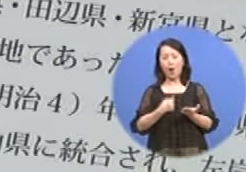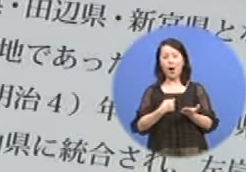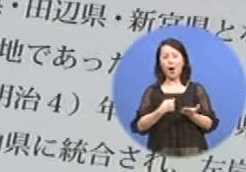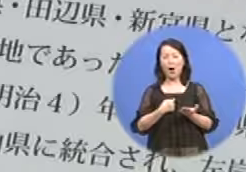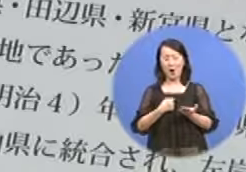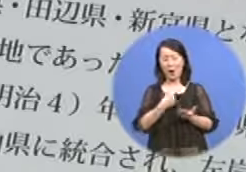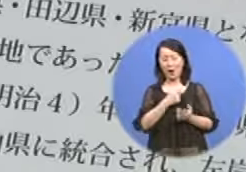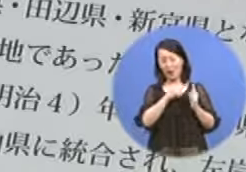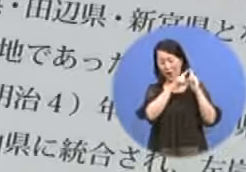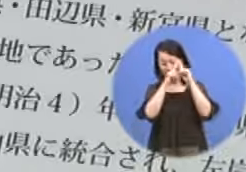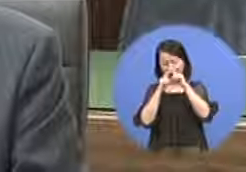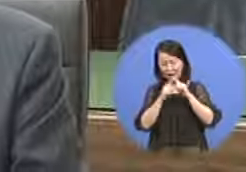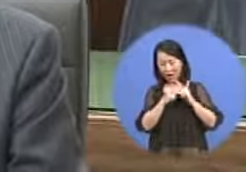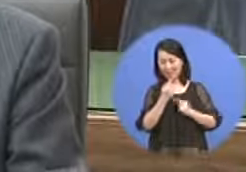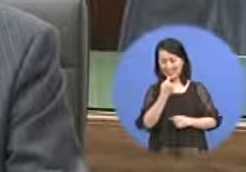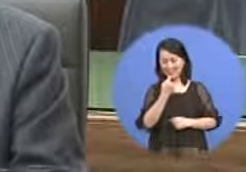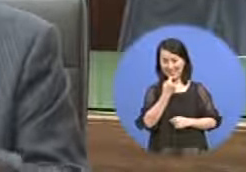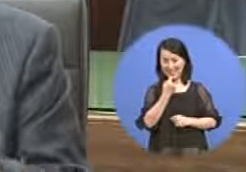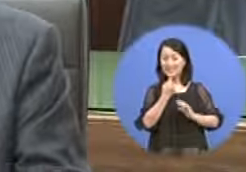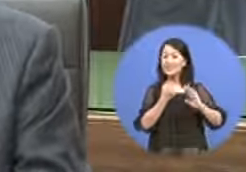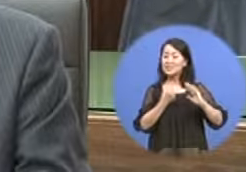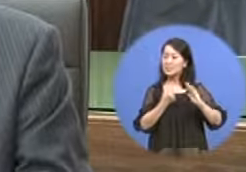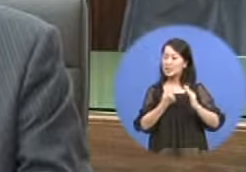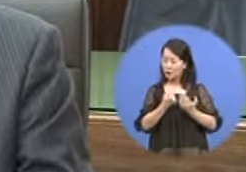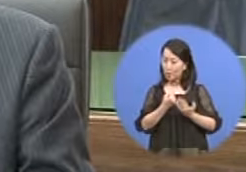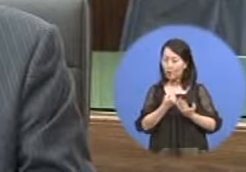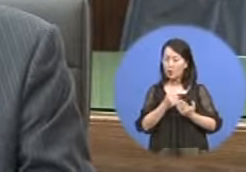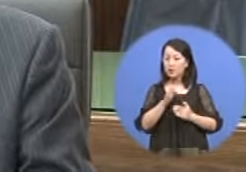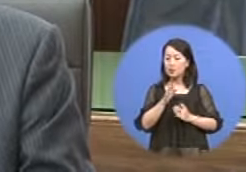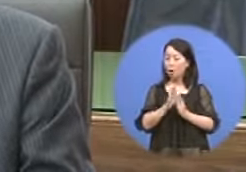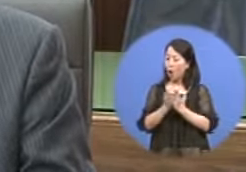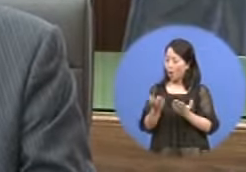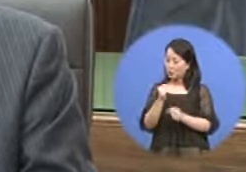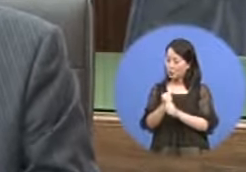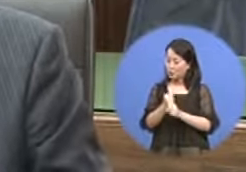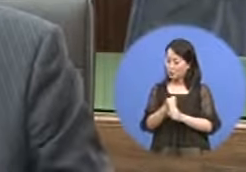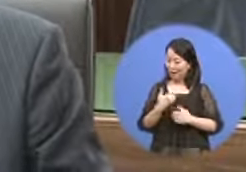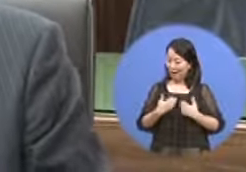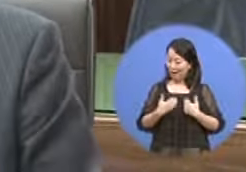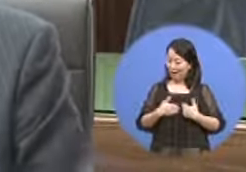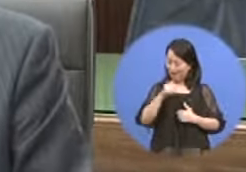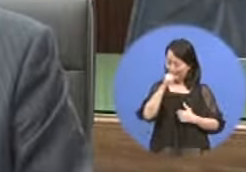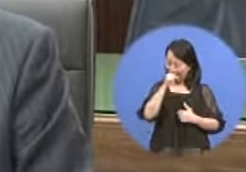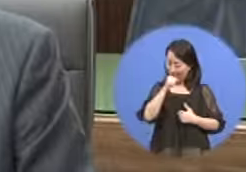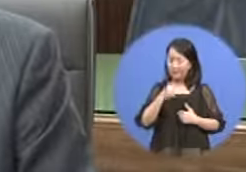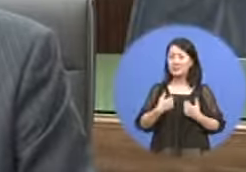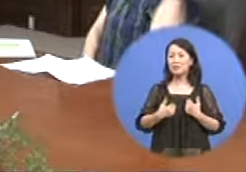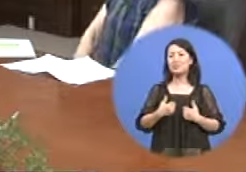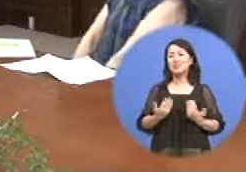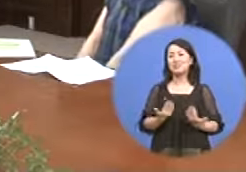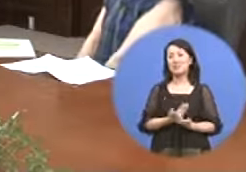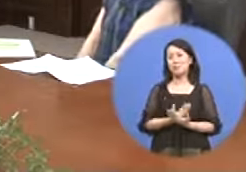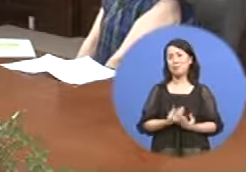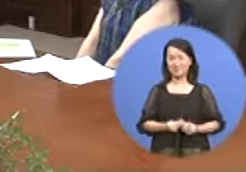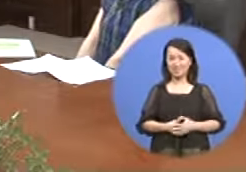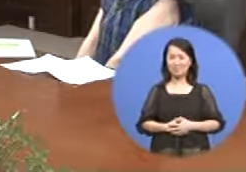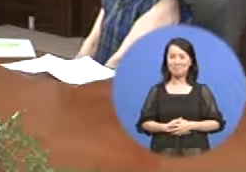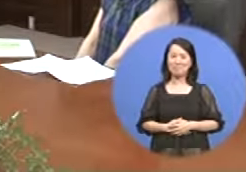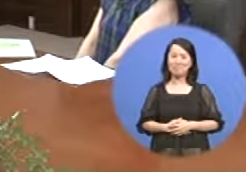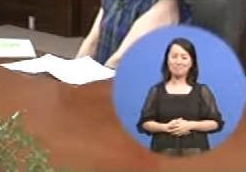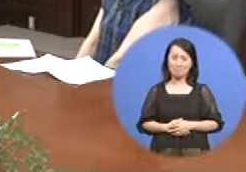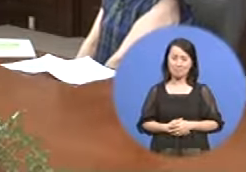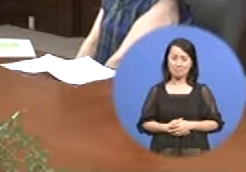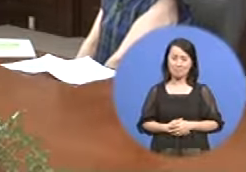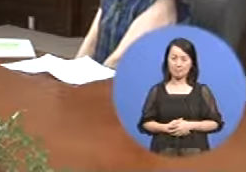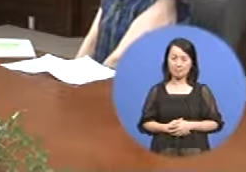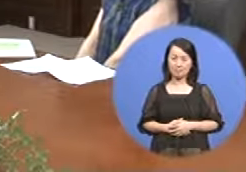は少し恥ずかしかったんですけどもうものすごくいいことをしたと思って、 はい、 なんか嬉しくなりました。 また、昨